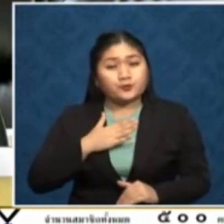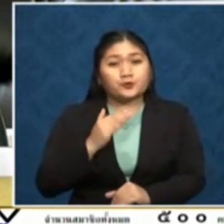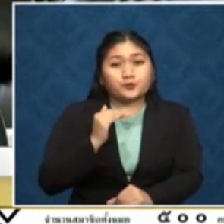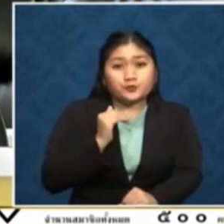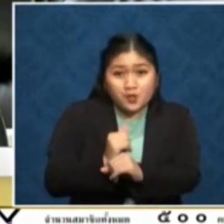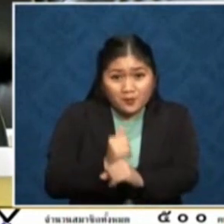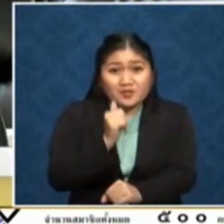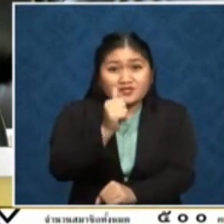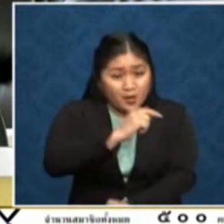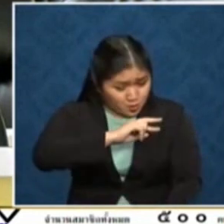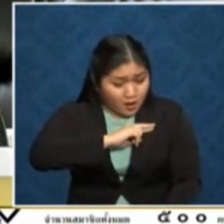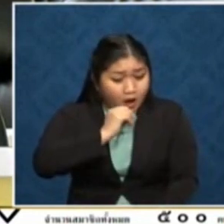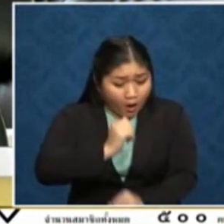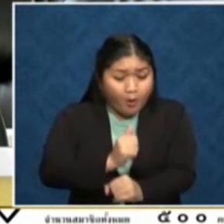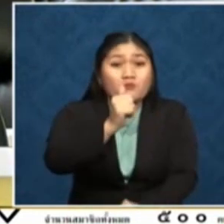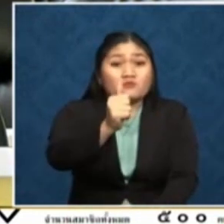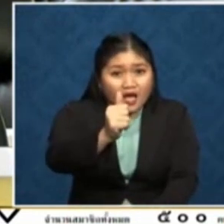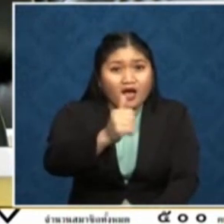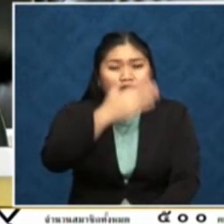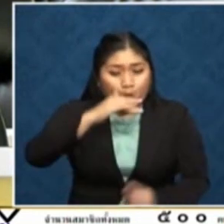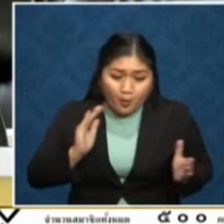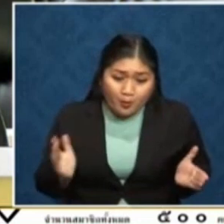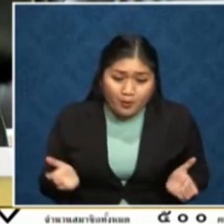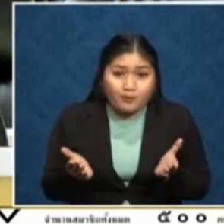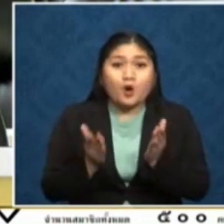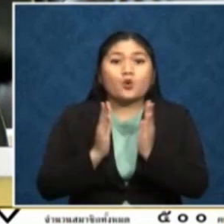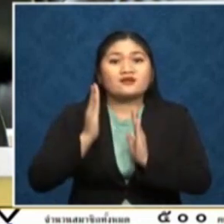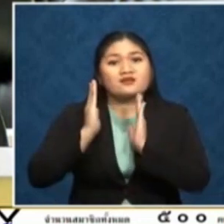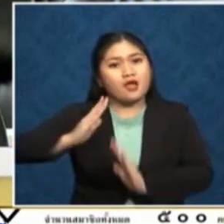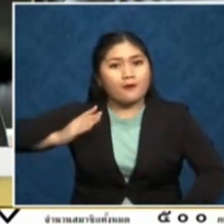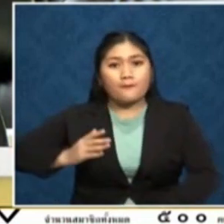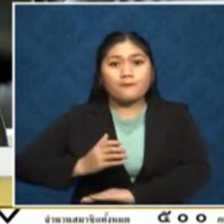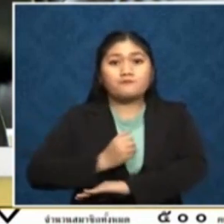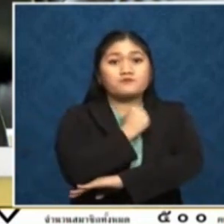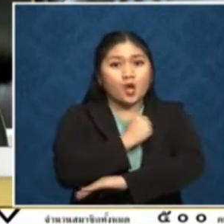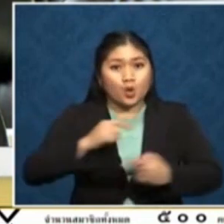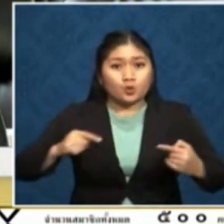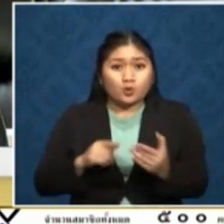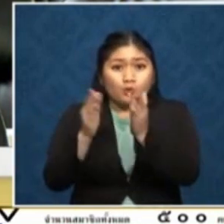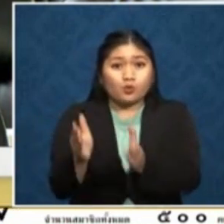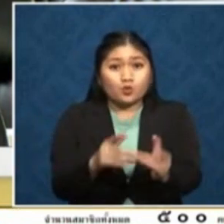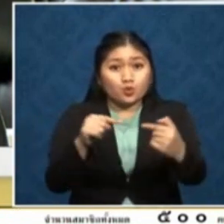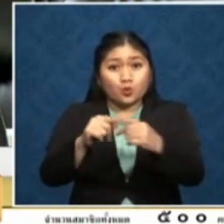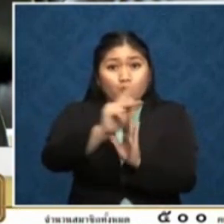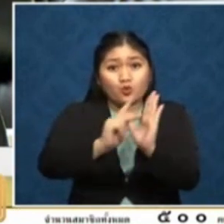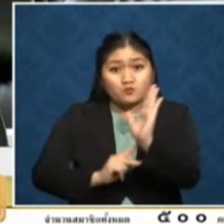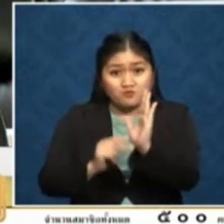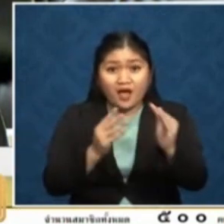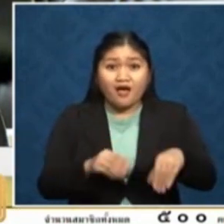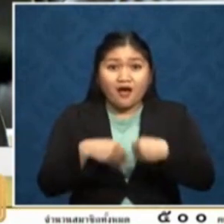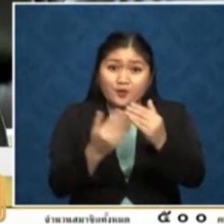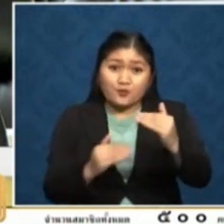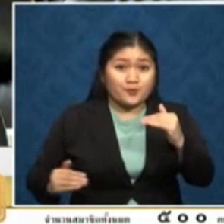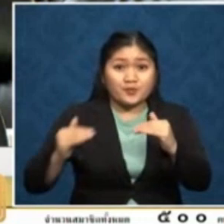ะครับเพราะการจะสร้างความเป็นธรรมเท่าเทียมเราสามารถสร้างมันได้ด้วยตัวเองมากกว่าเราสามารถผลักดัน